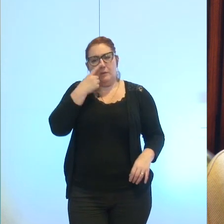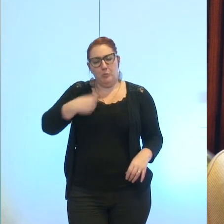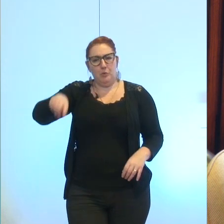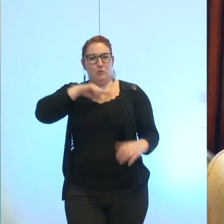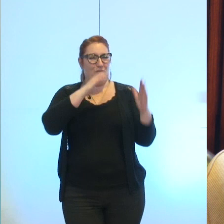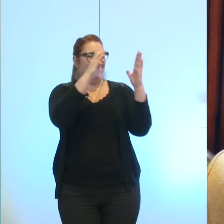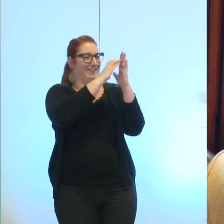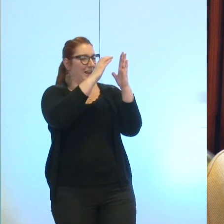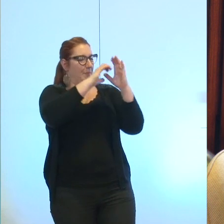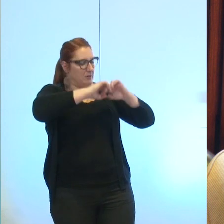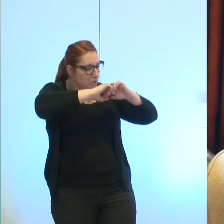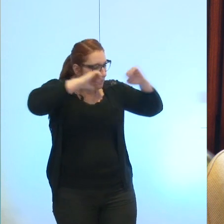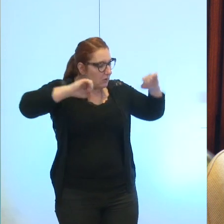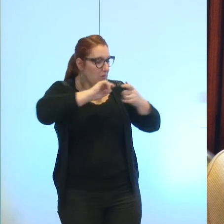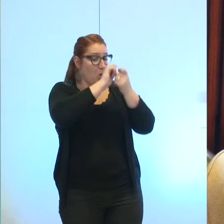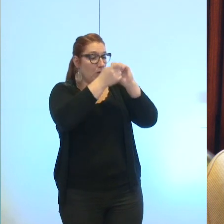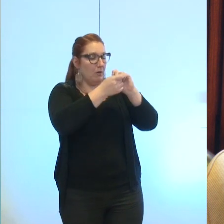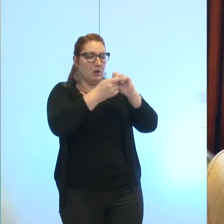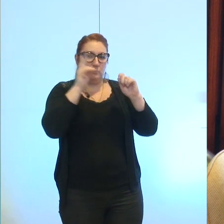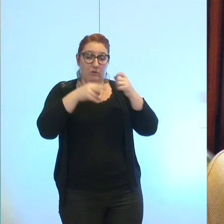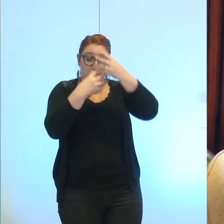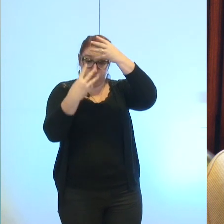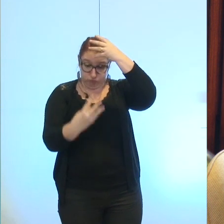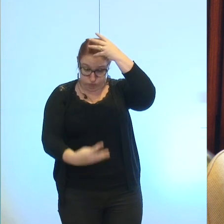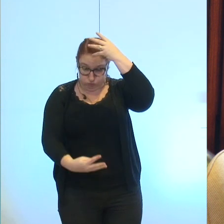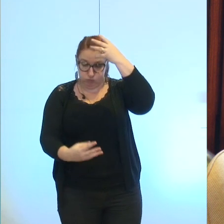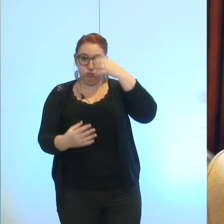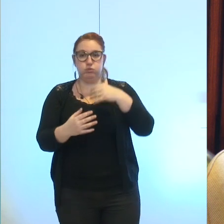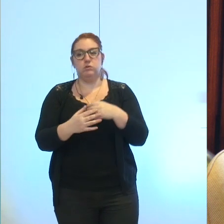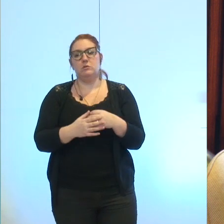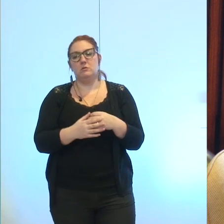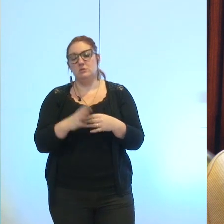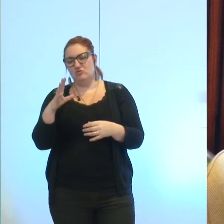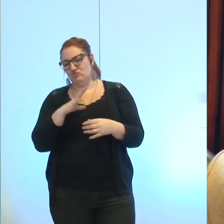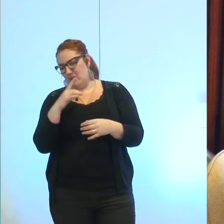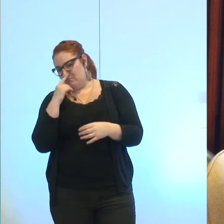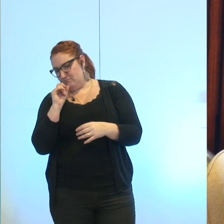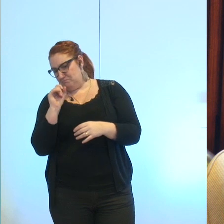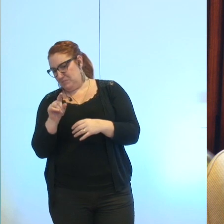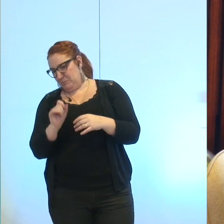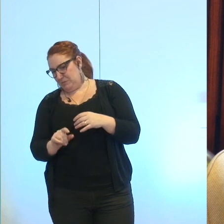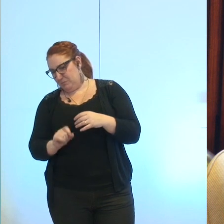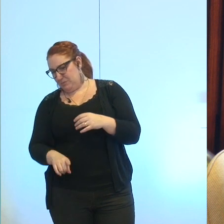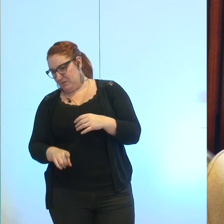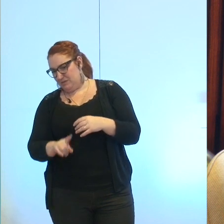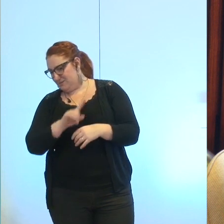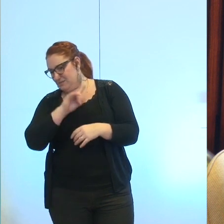délibération et dans cette modification et dont certaines relèveraient plus d'une révision d'une modification